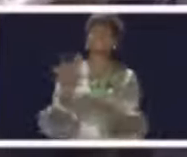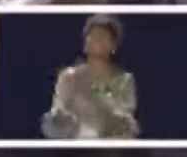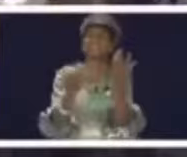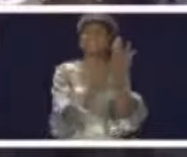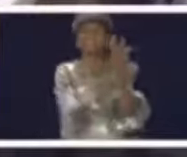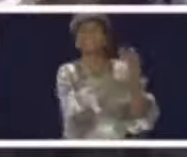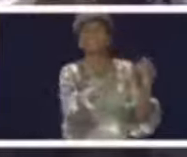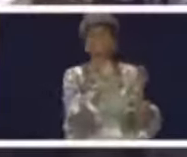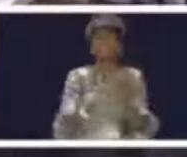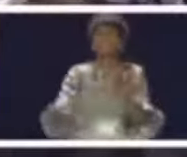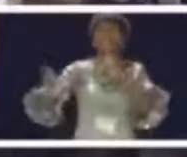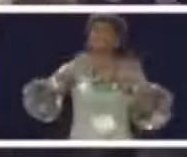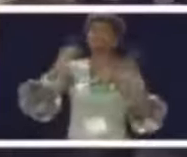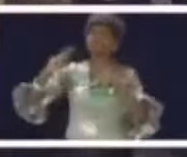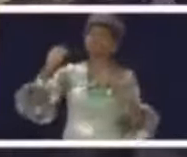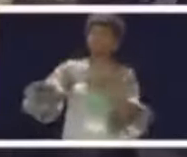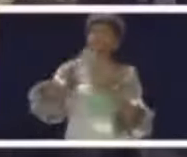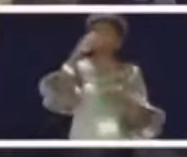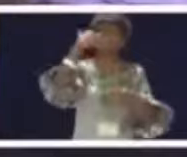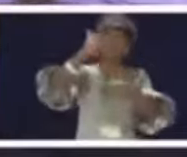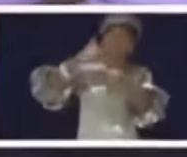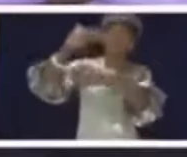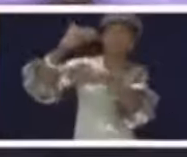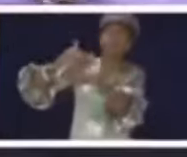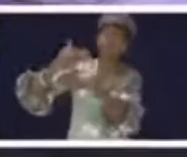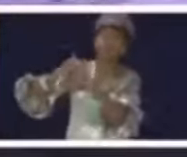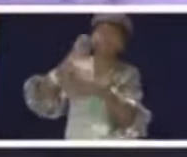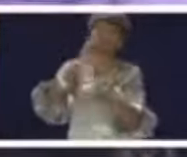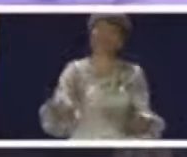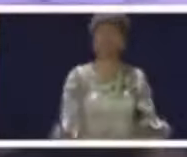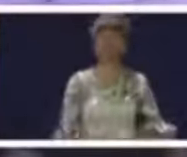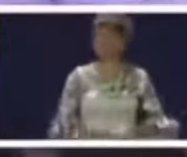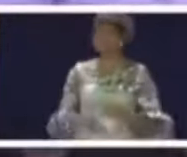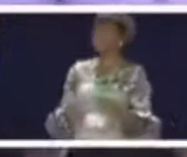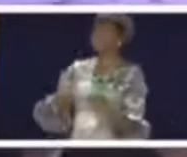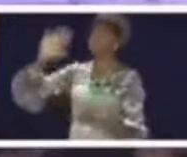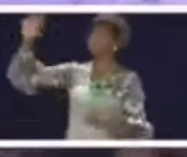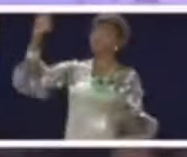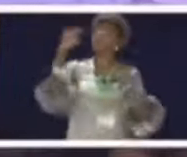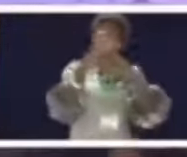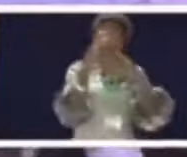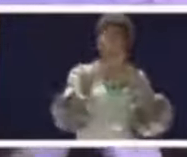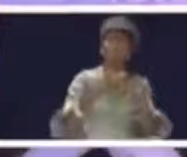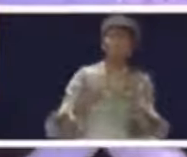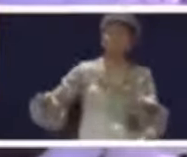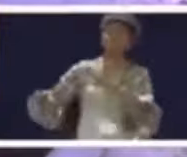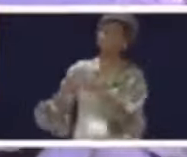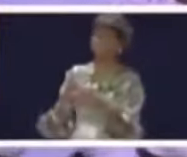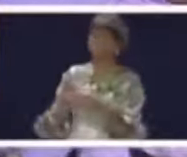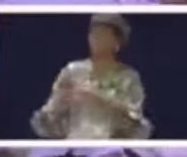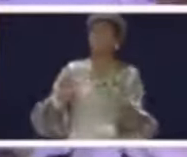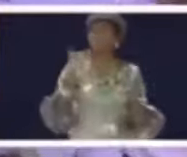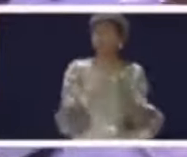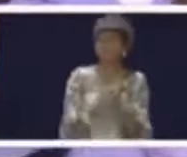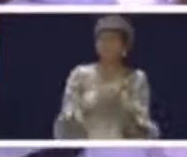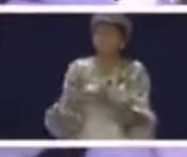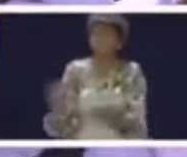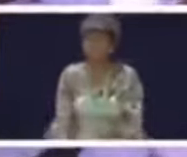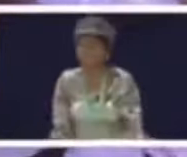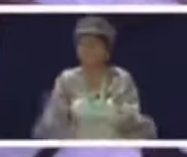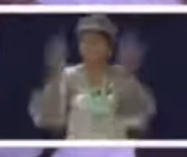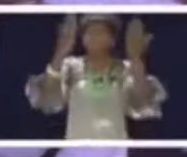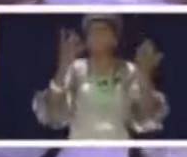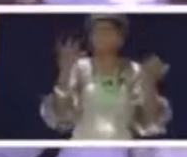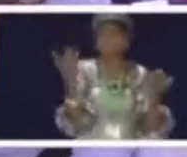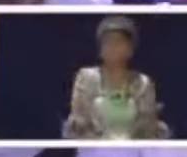tó sọ̀rọ̀ lára ògiri. Líbo Kásídàkà. Orúkọ yín ló gbé aláìsàn etí odò pé ẹni